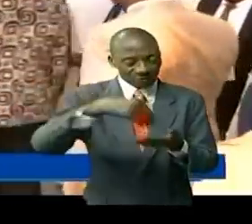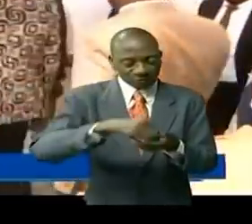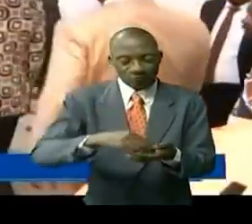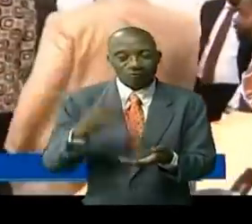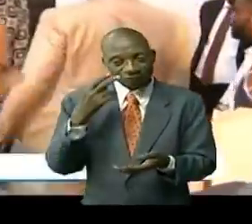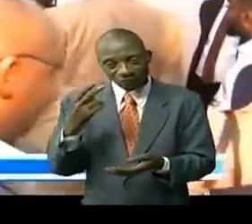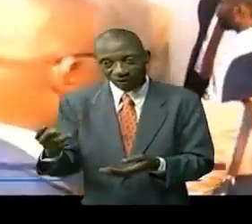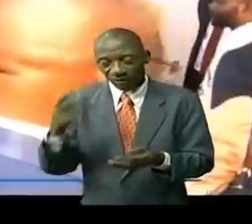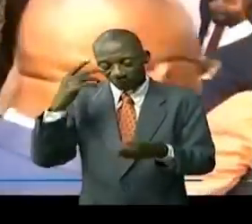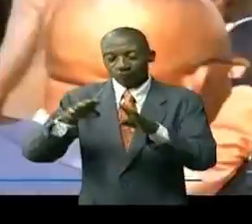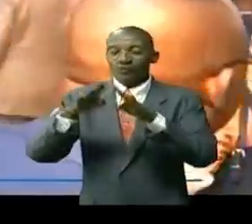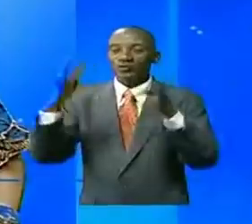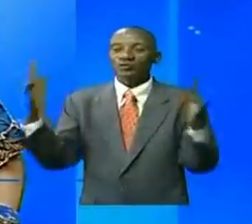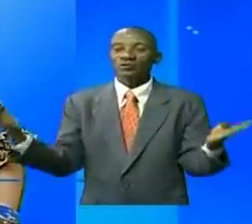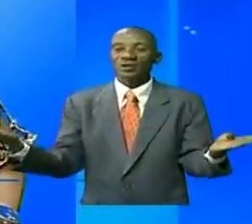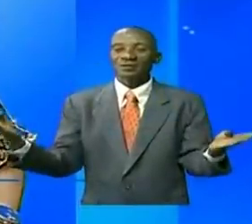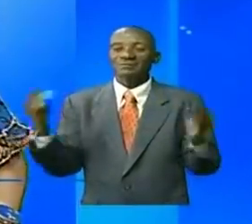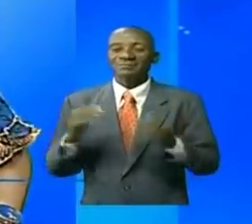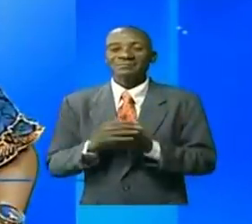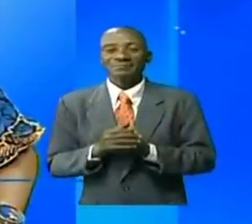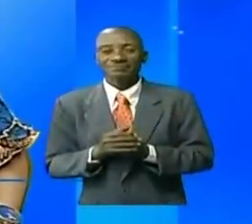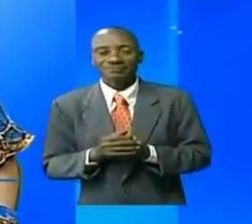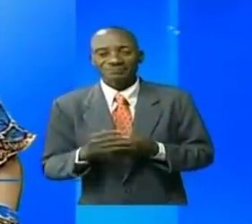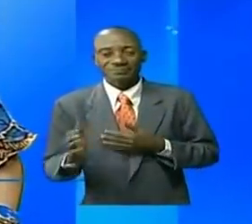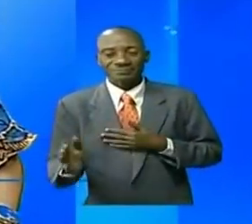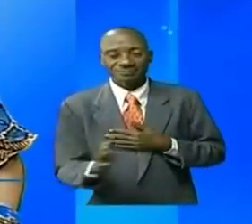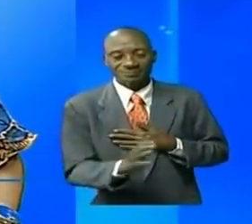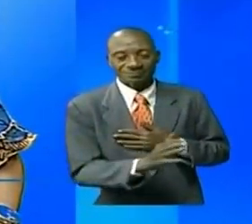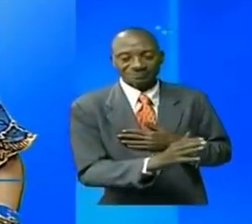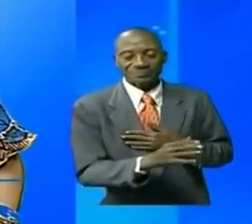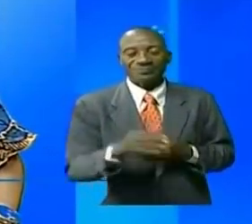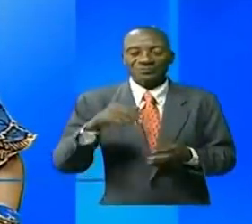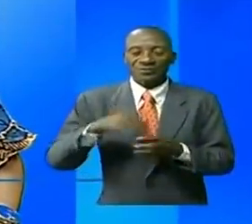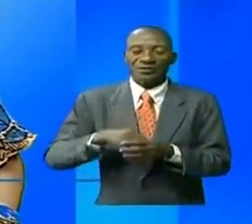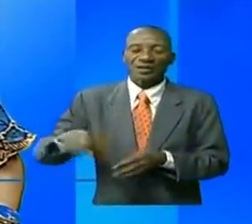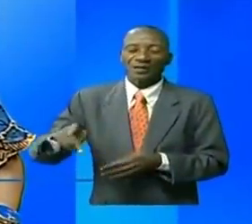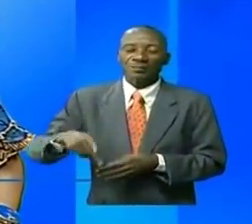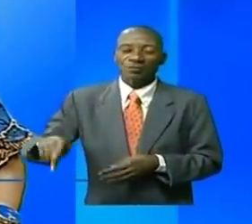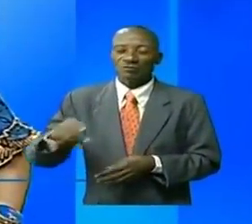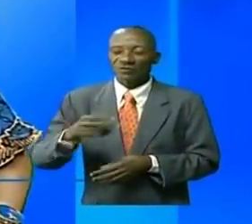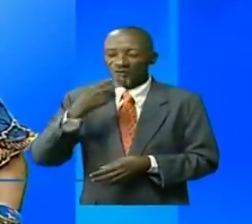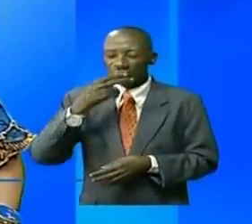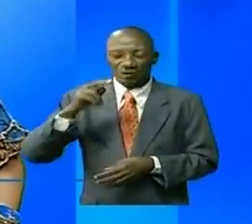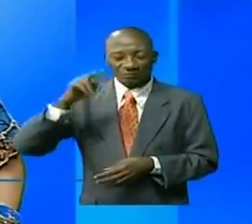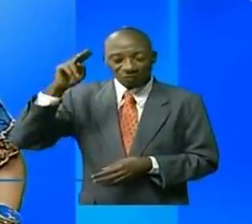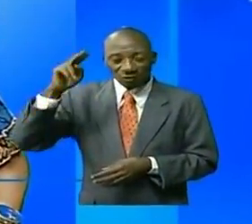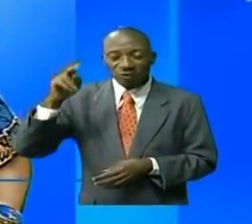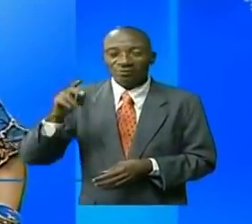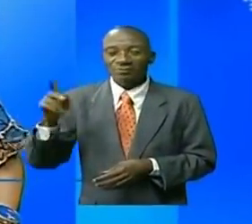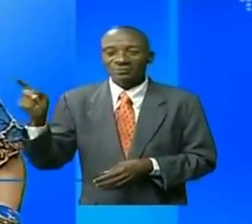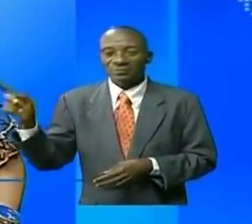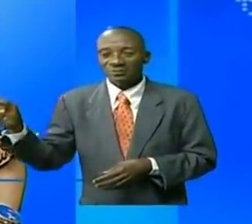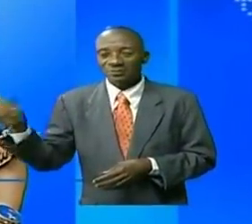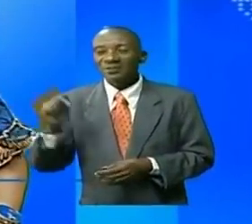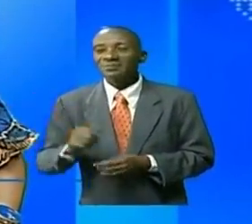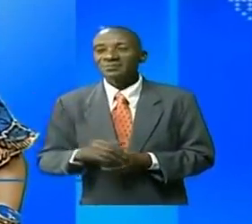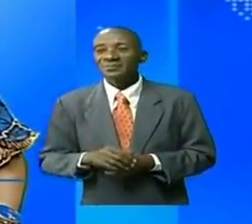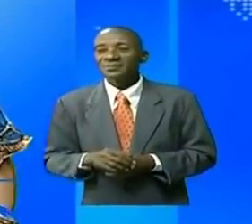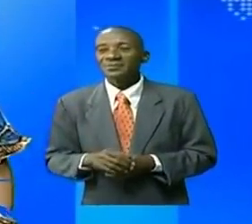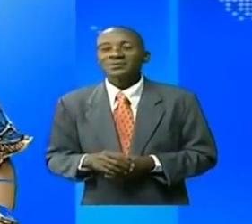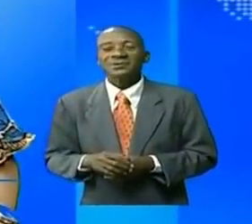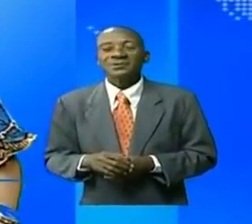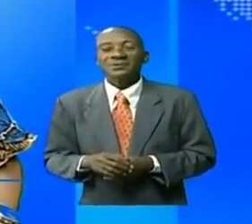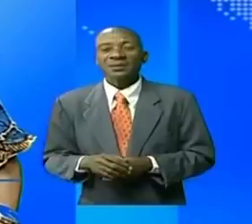cérémonie inaugurale. Et dans la province du Nord Kivu, le pont Rushoga, placé sur la route Sake,